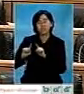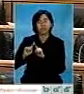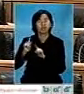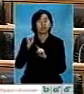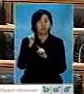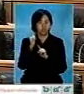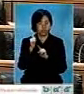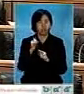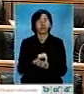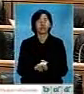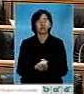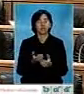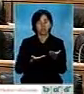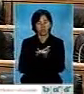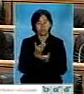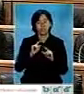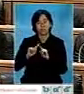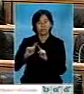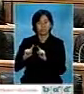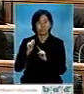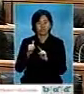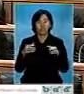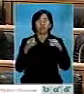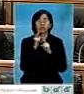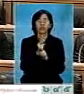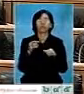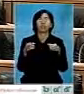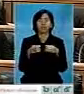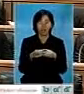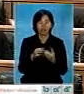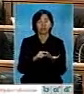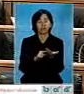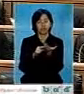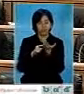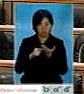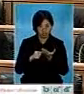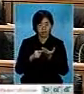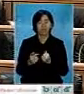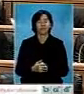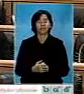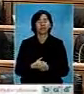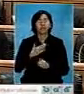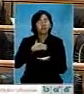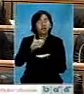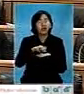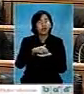ที่กลุ่มหรือตามที่เขาได้ยื่นมาผมจะพูด